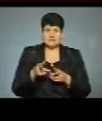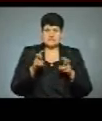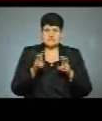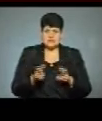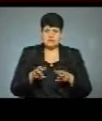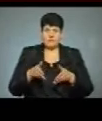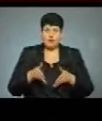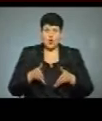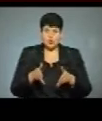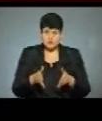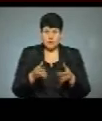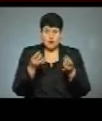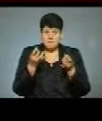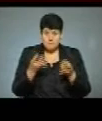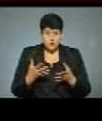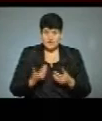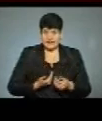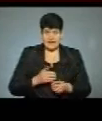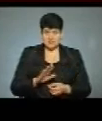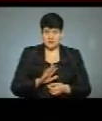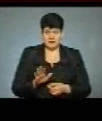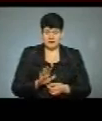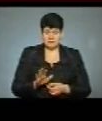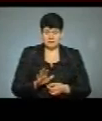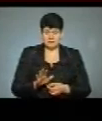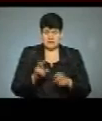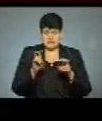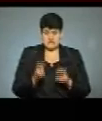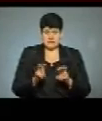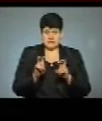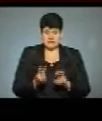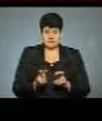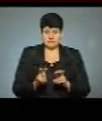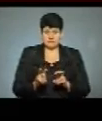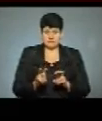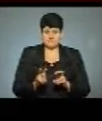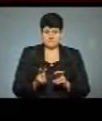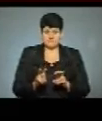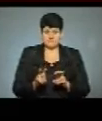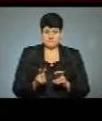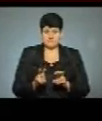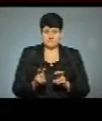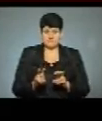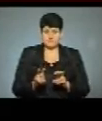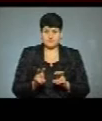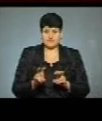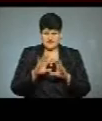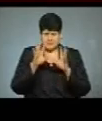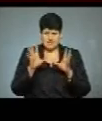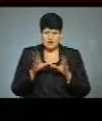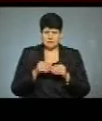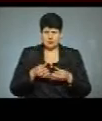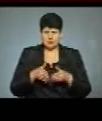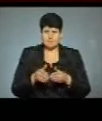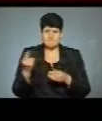коридорі просто як, ну, як неживий, розумієте? Сидів в коридорчику, там пропускника, не там в коридорі, а тут в тому такому загальному